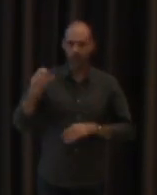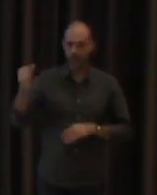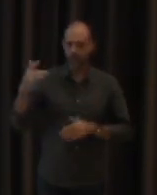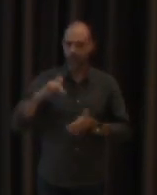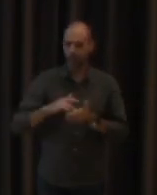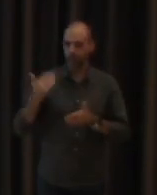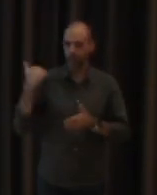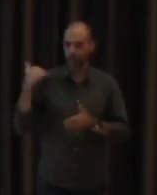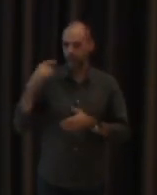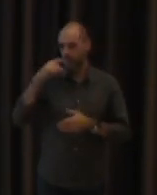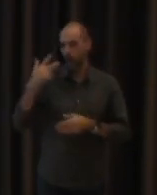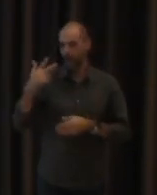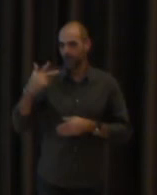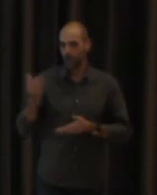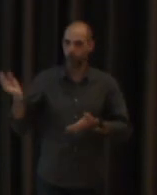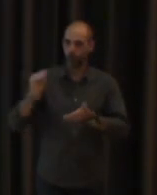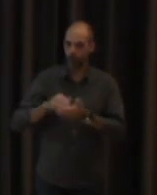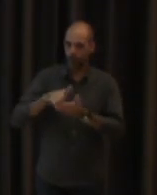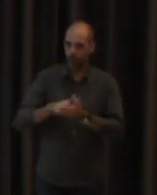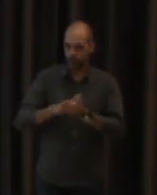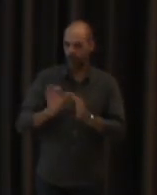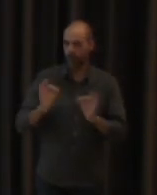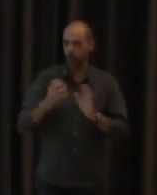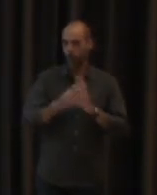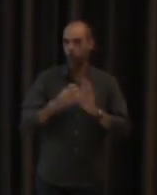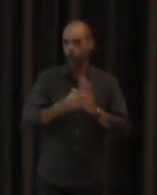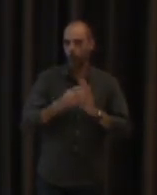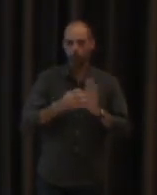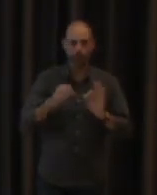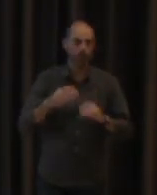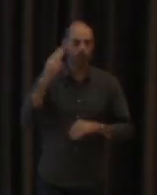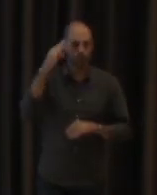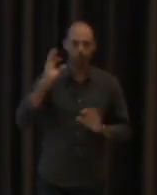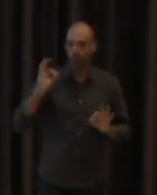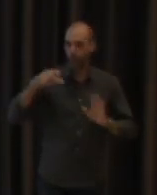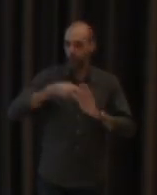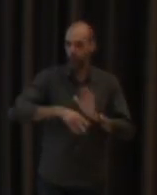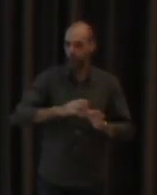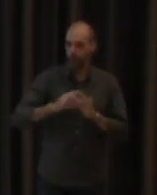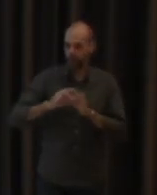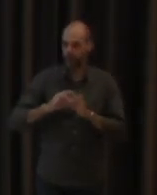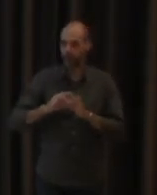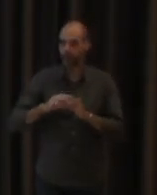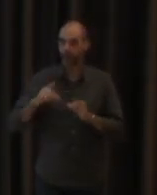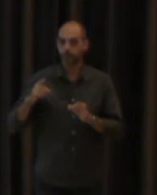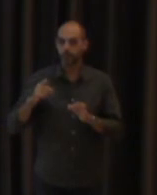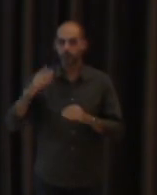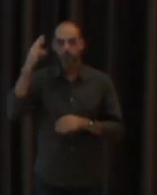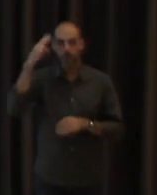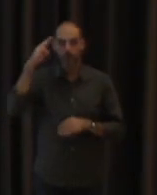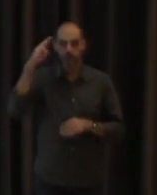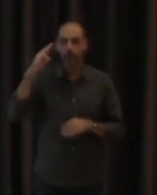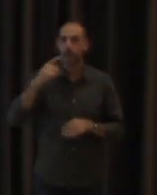reeditar fins al 33, és a dir, la que fins ara era la gramàtica normativa de la llengua catalana. En aquesta obra Fabra no fa gaire atenció al